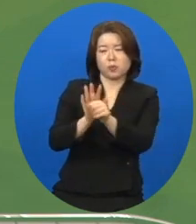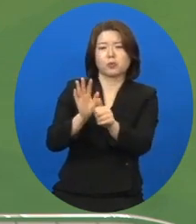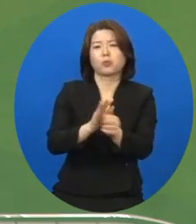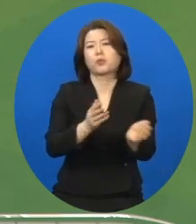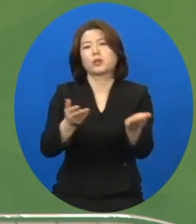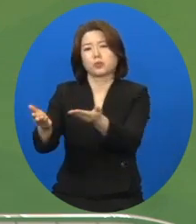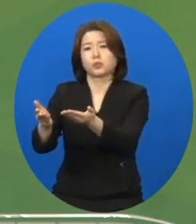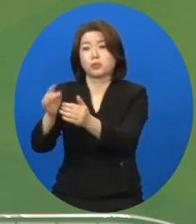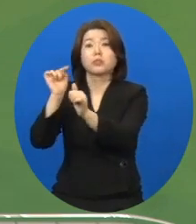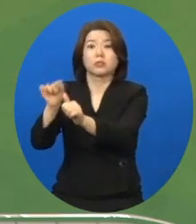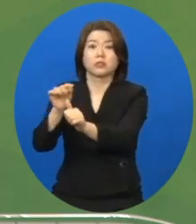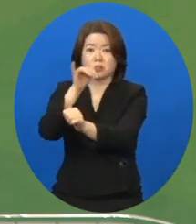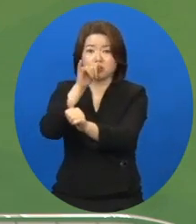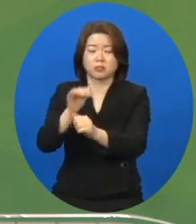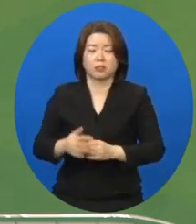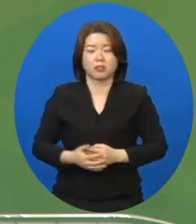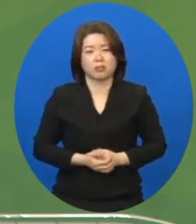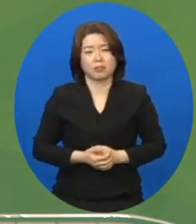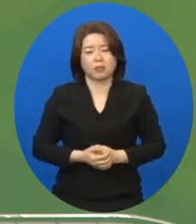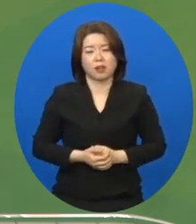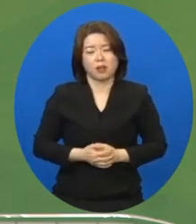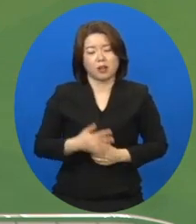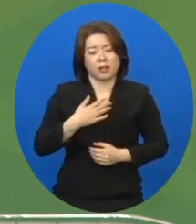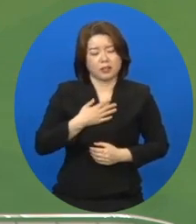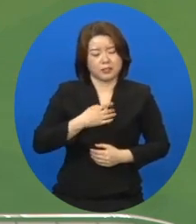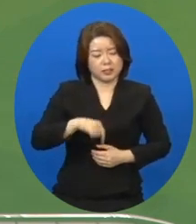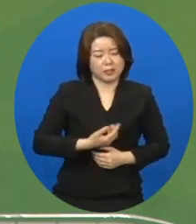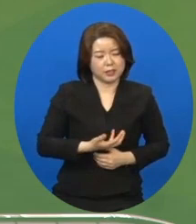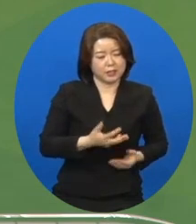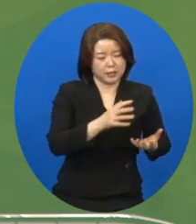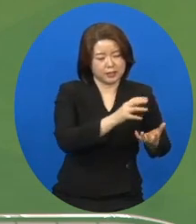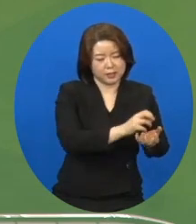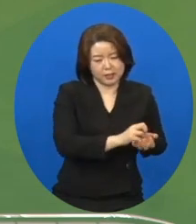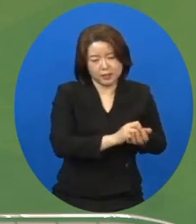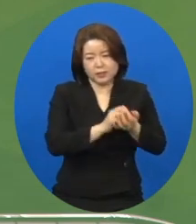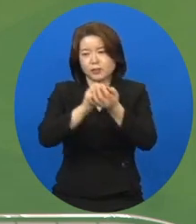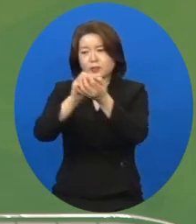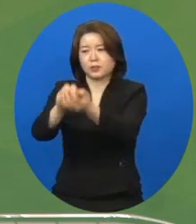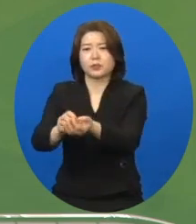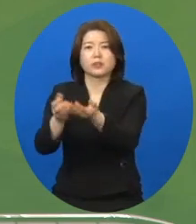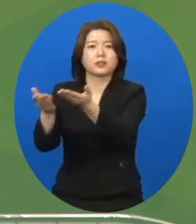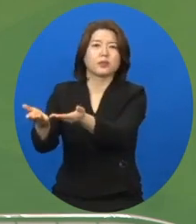없더래요. 그래서 자기가 가지고 있는 것을 다 그분에게 드렸습니다.